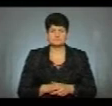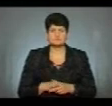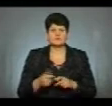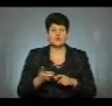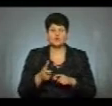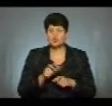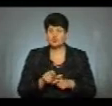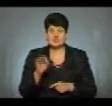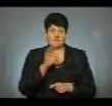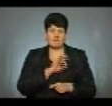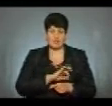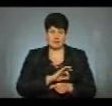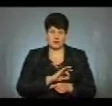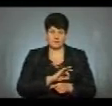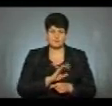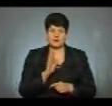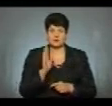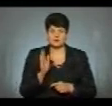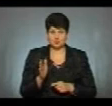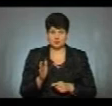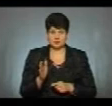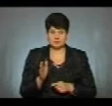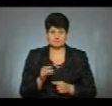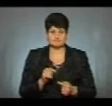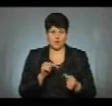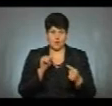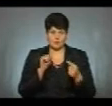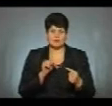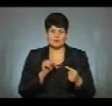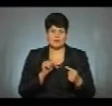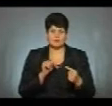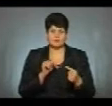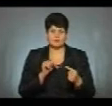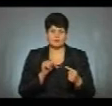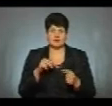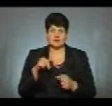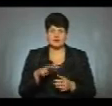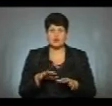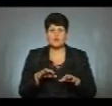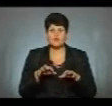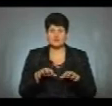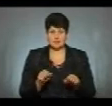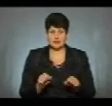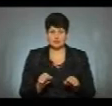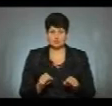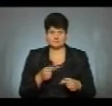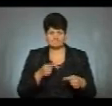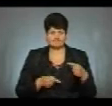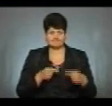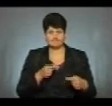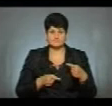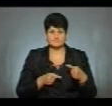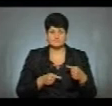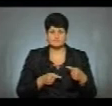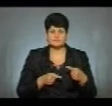Дуже вигідно бути опозиціонером, йти у владу, критикуючи.